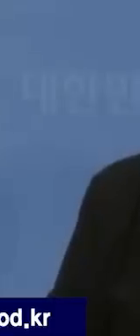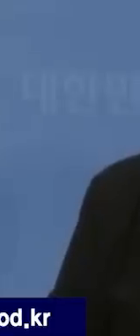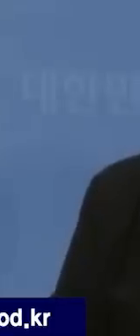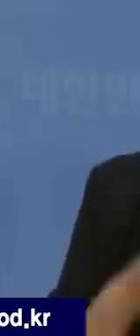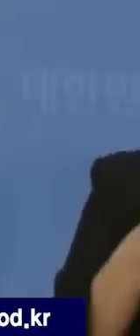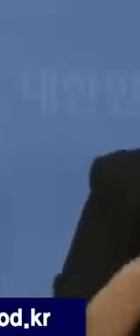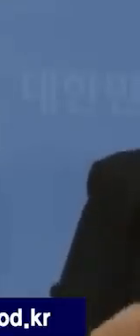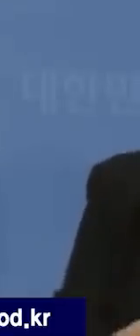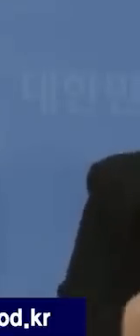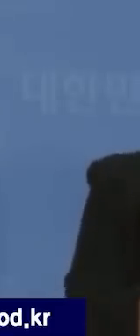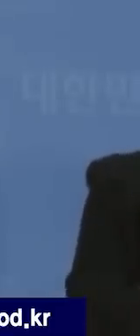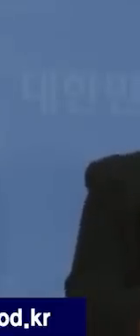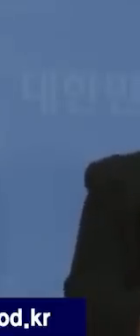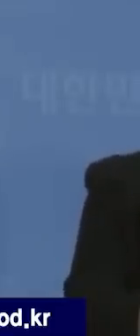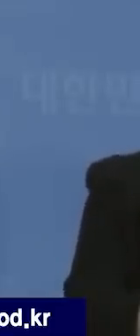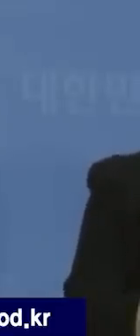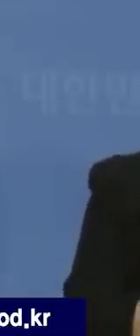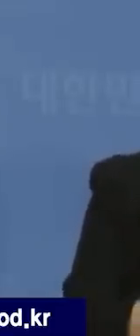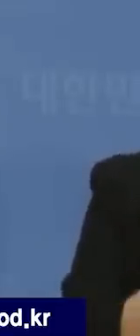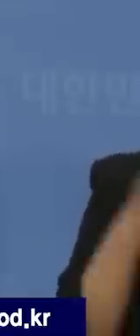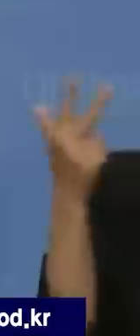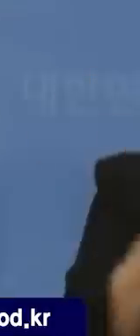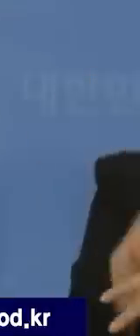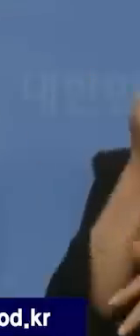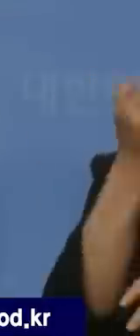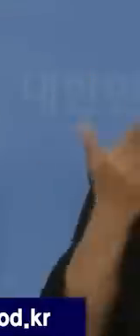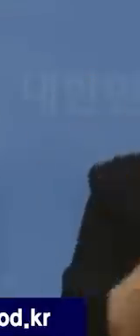윤석열 대통령님, 주